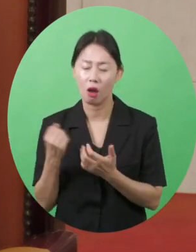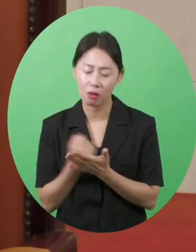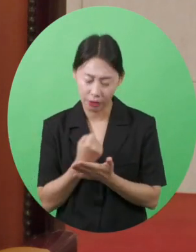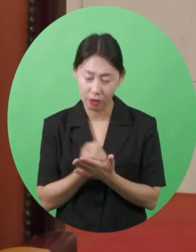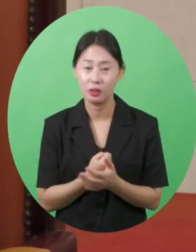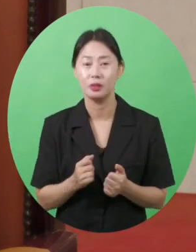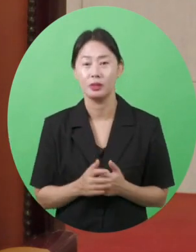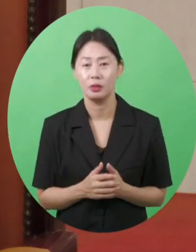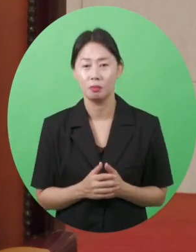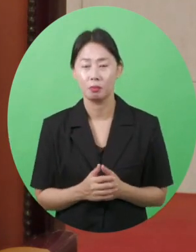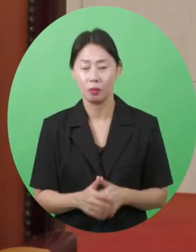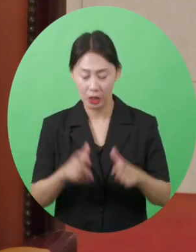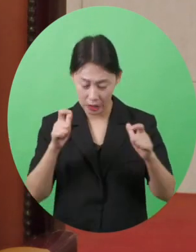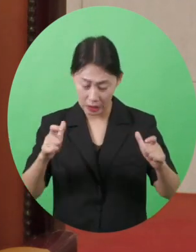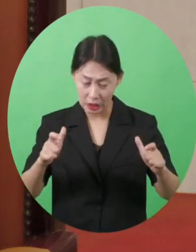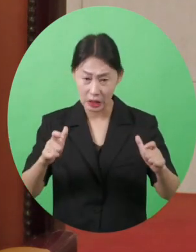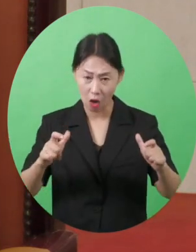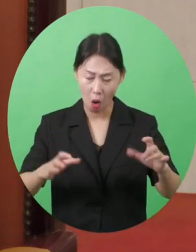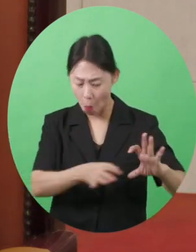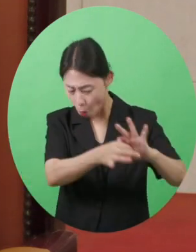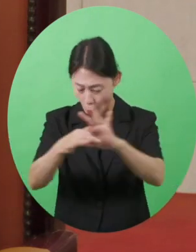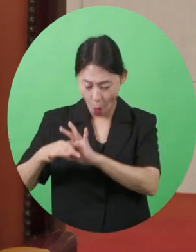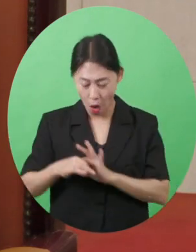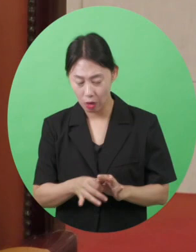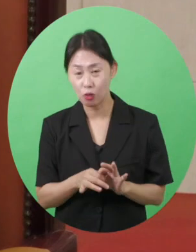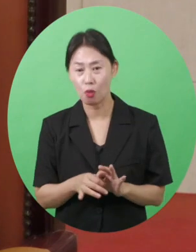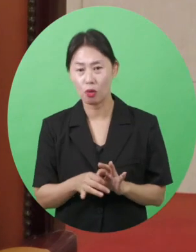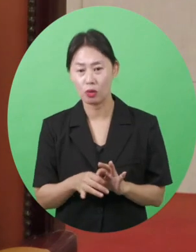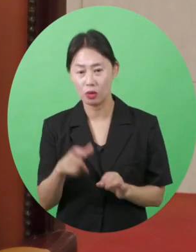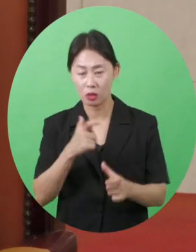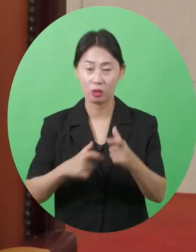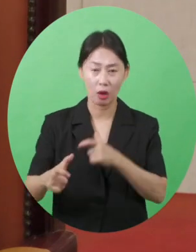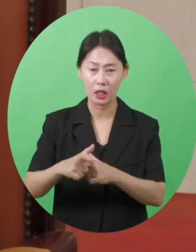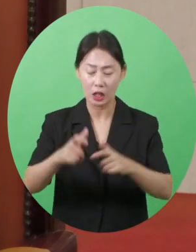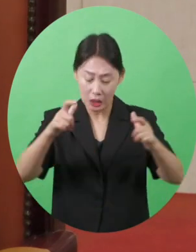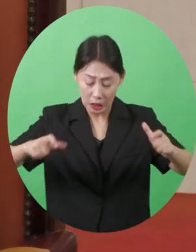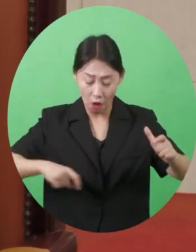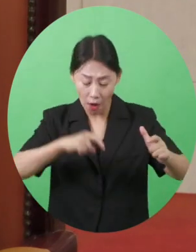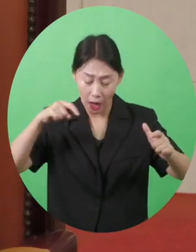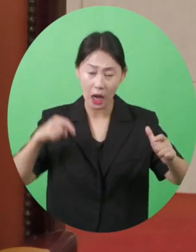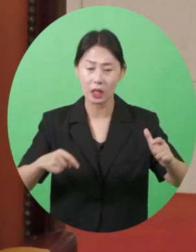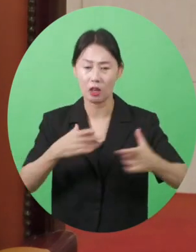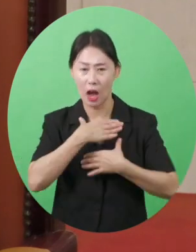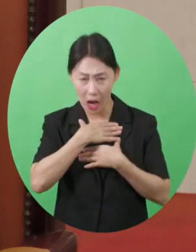좀 남아있고요. 그리고 지역 네트워크 강화를 통해서 좀 더 장애인들이 지역사회에서